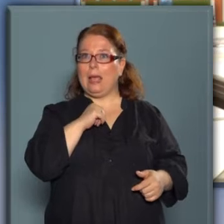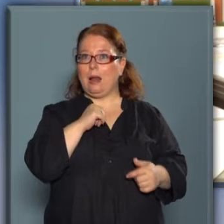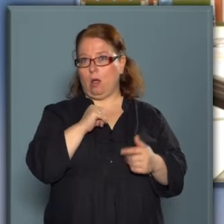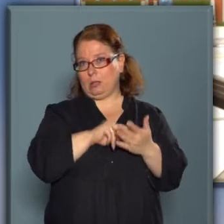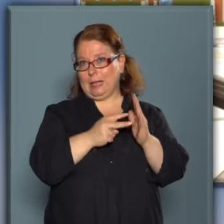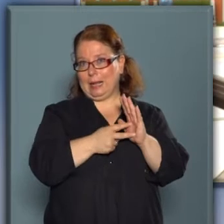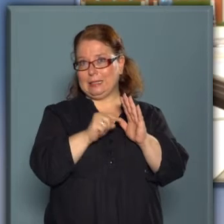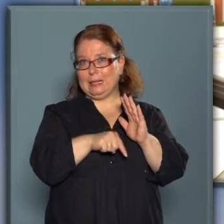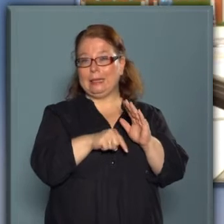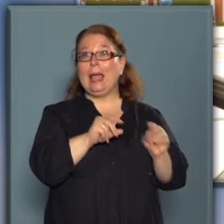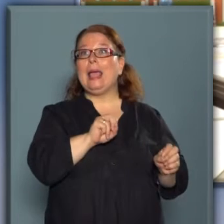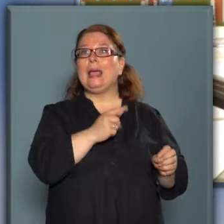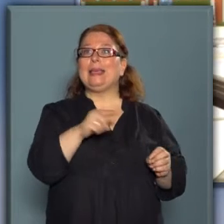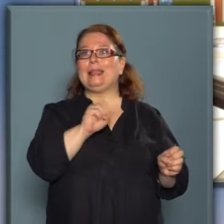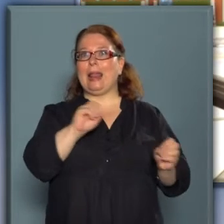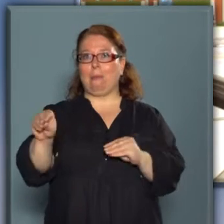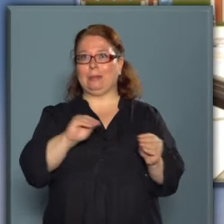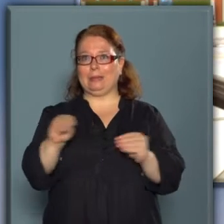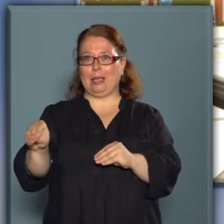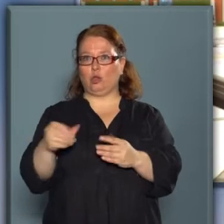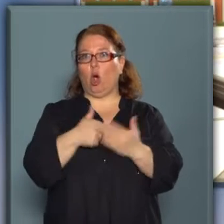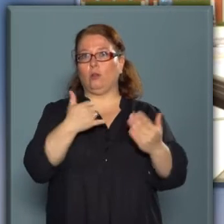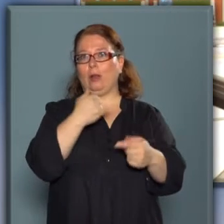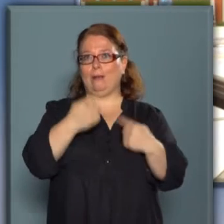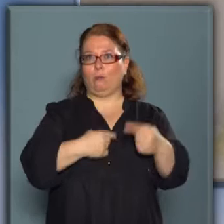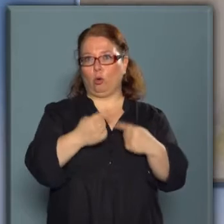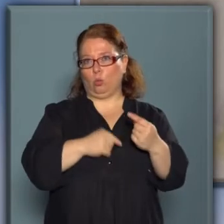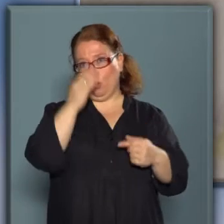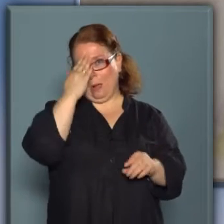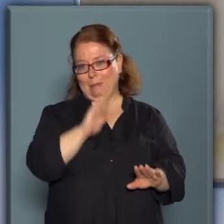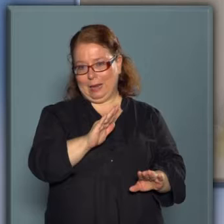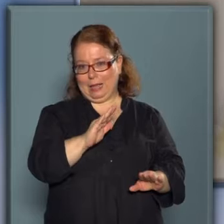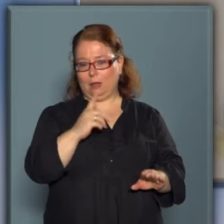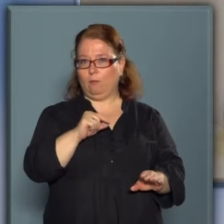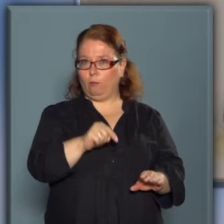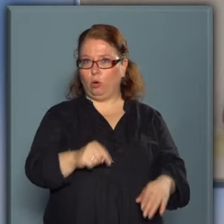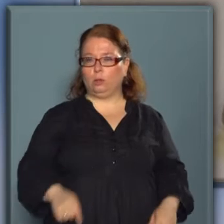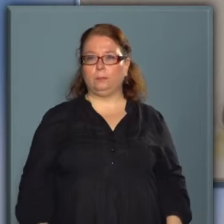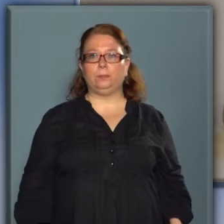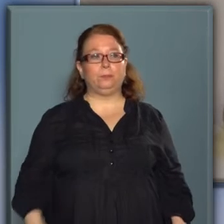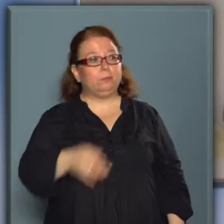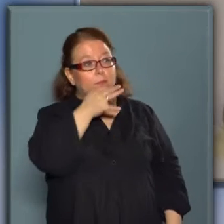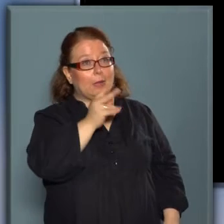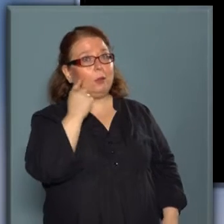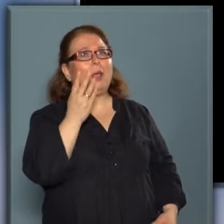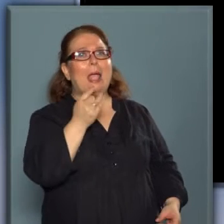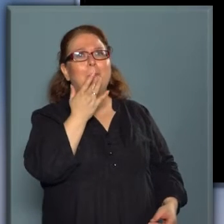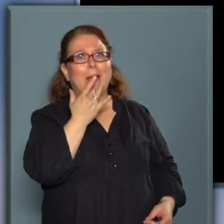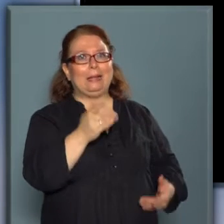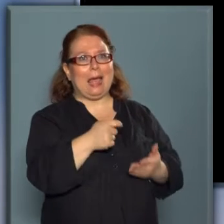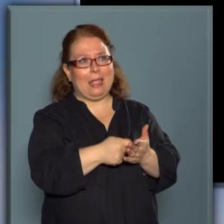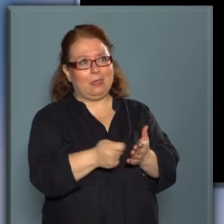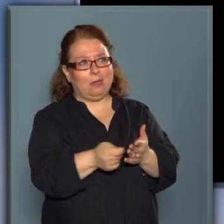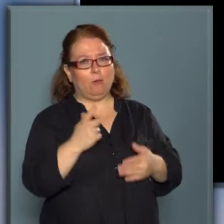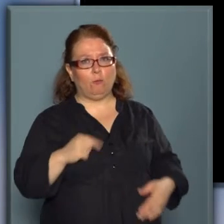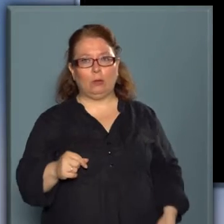szerkesztette, ez a kitelepítés 60. évfordulójának az emlékére készült ez a könyv. Lehet tudni, hogy hány példányban